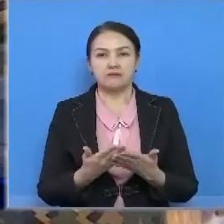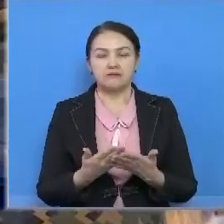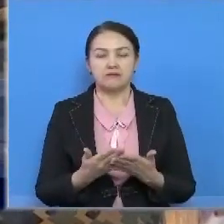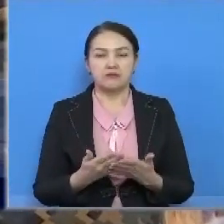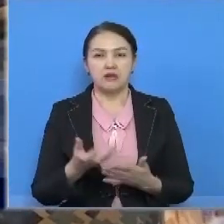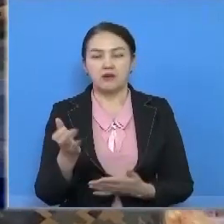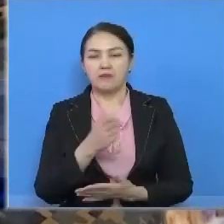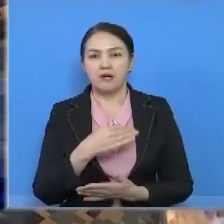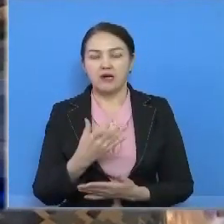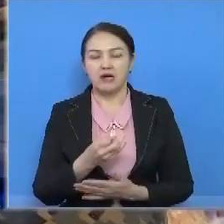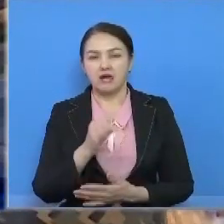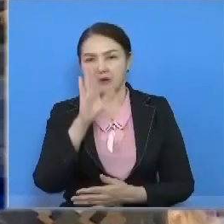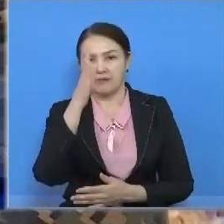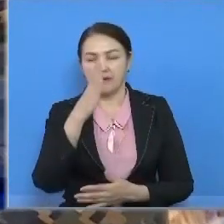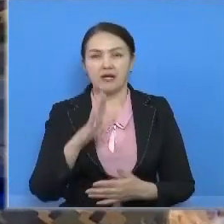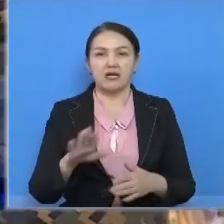отразили нападение